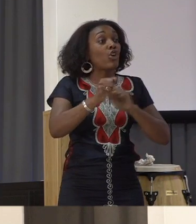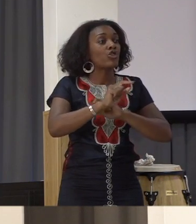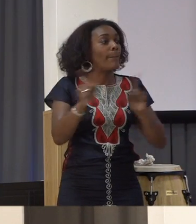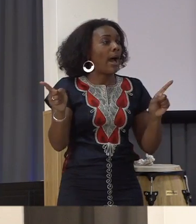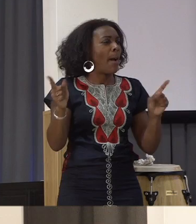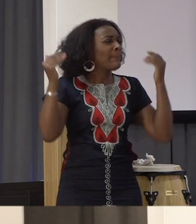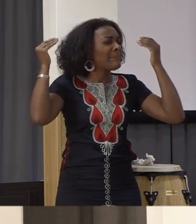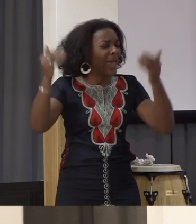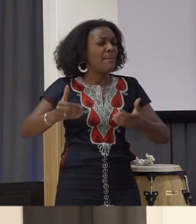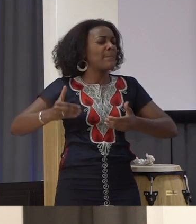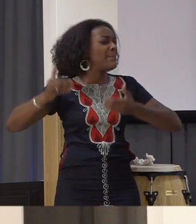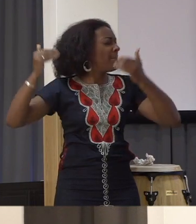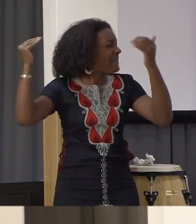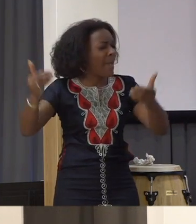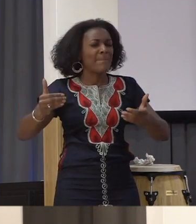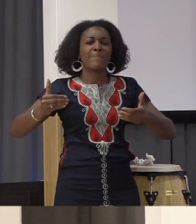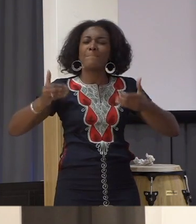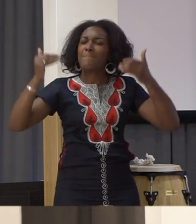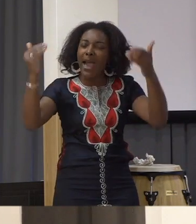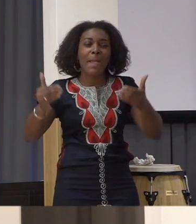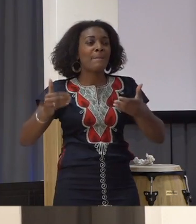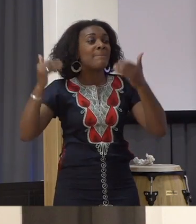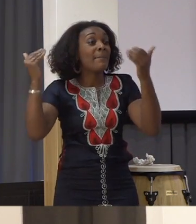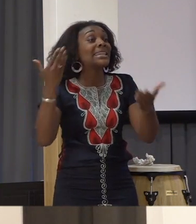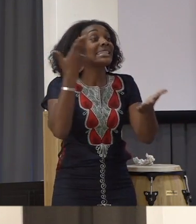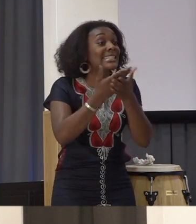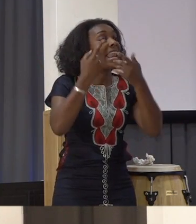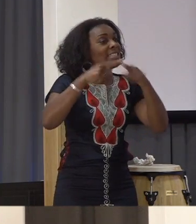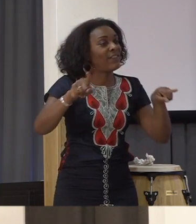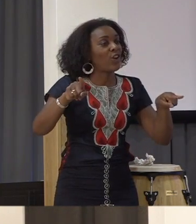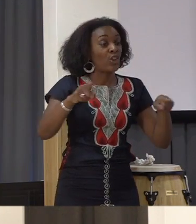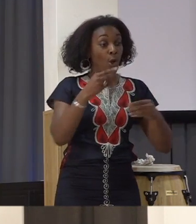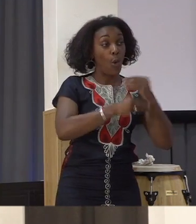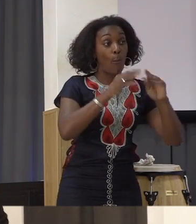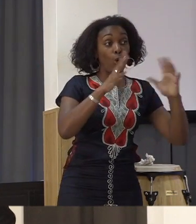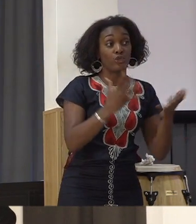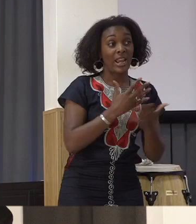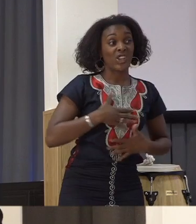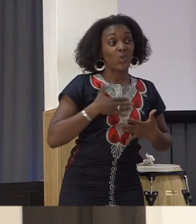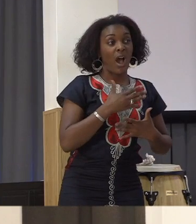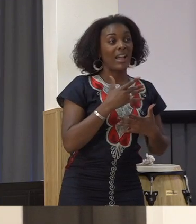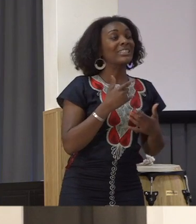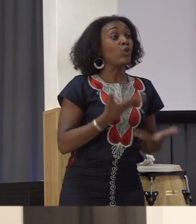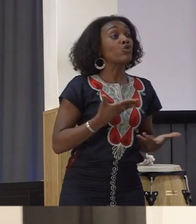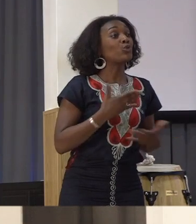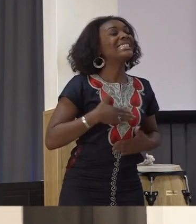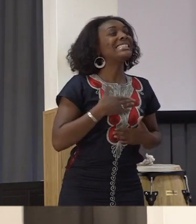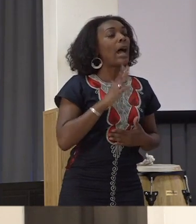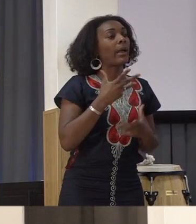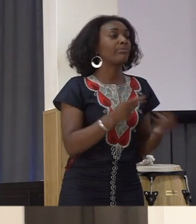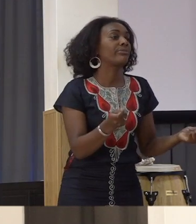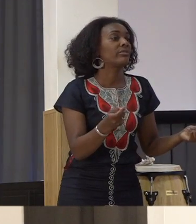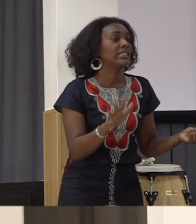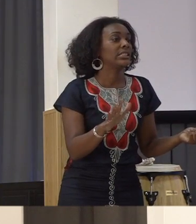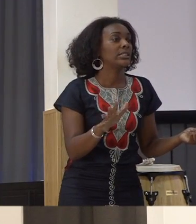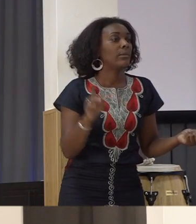ce qui fait la différence entre la joie du monde et la joie de Dieu. La joie du monde, on peut être heureux dans ce monde. Il y en a